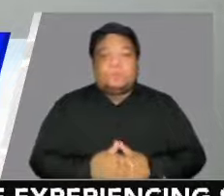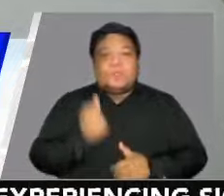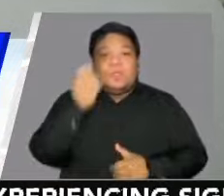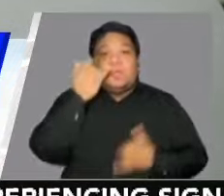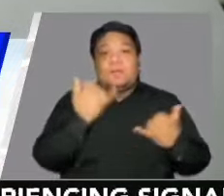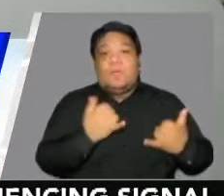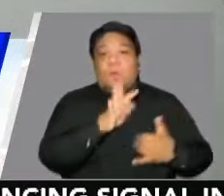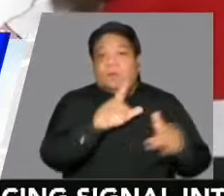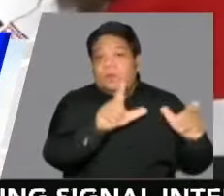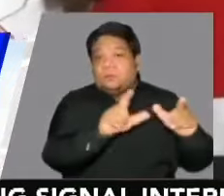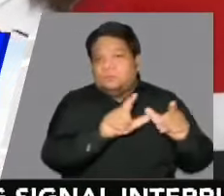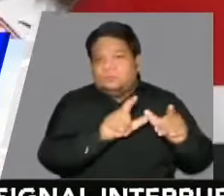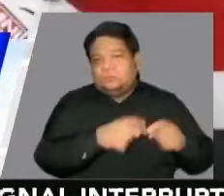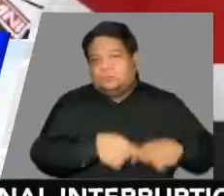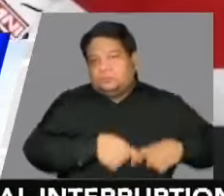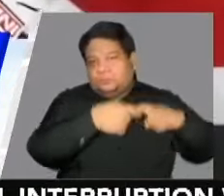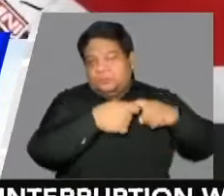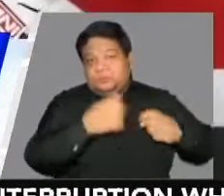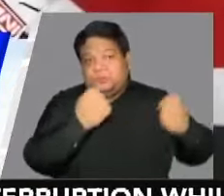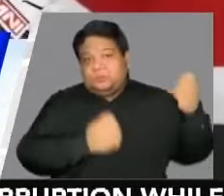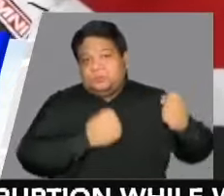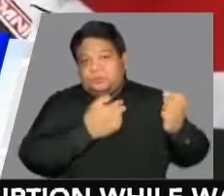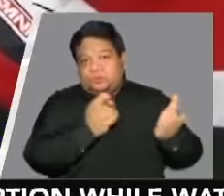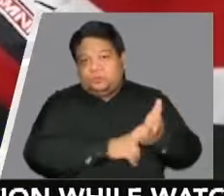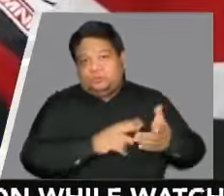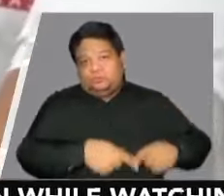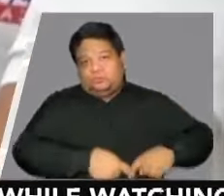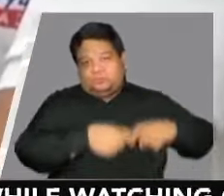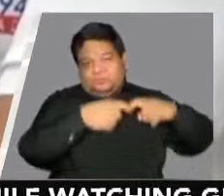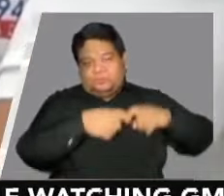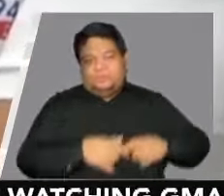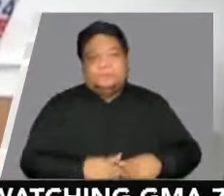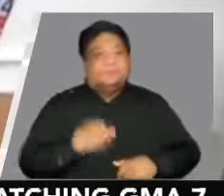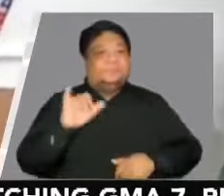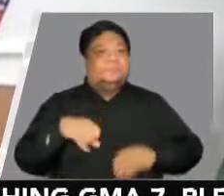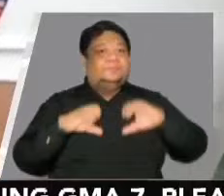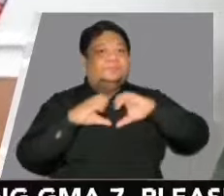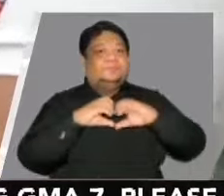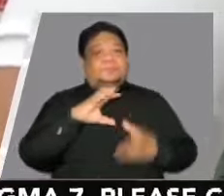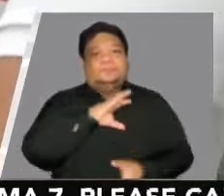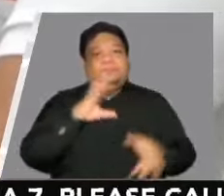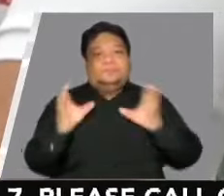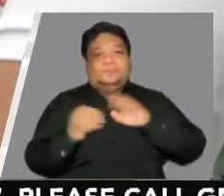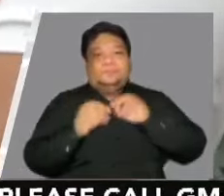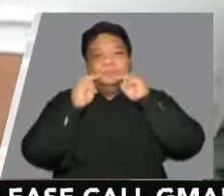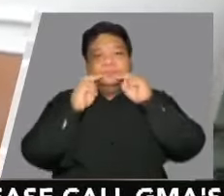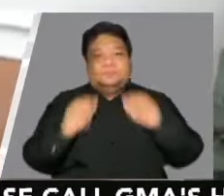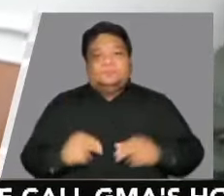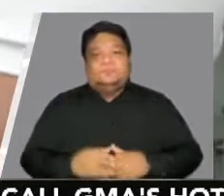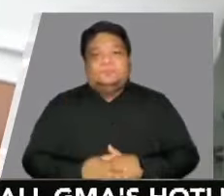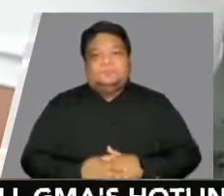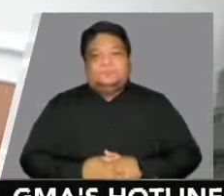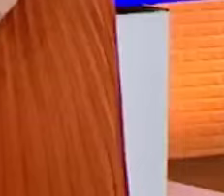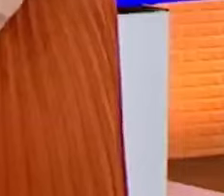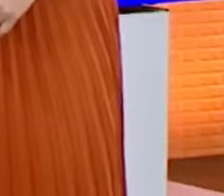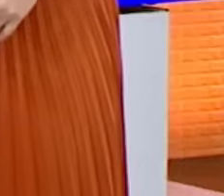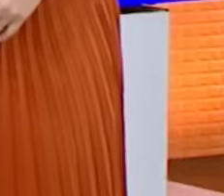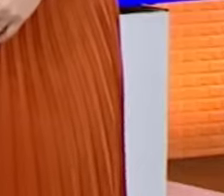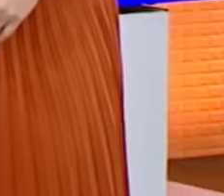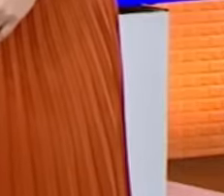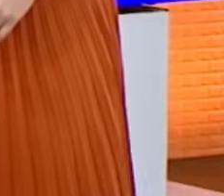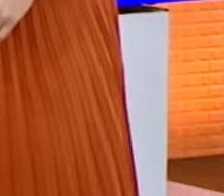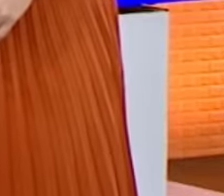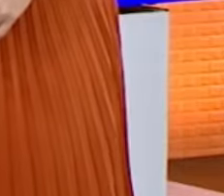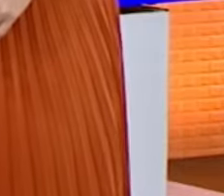car registration ito ang unang balita Mark Salazar para sa GMA integrated news mga